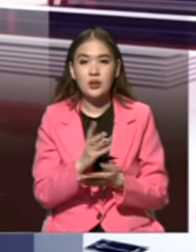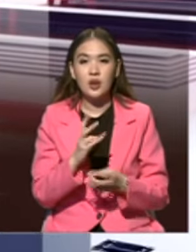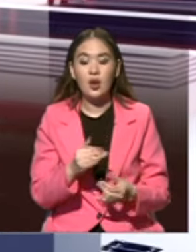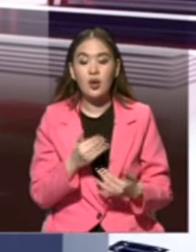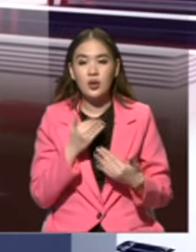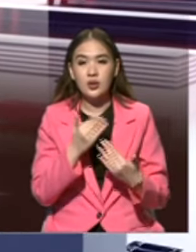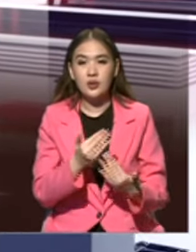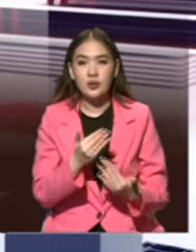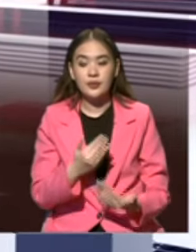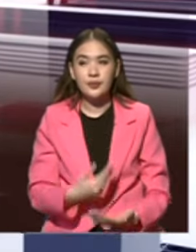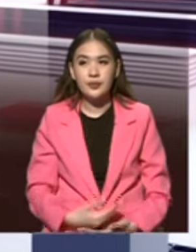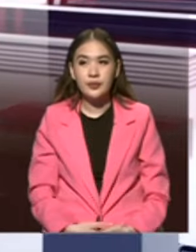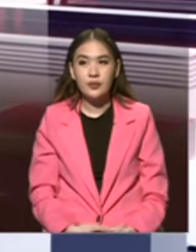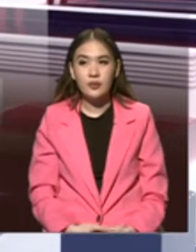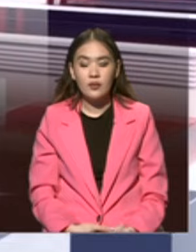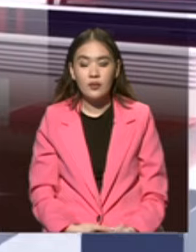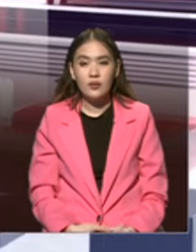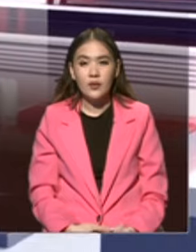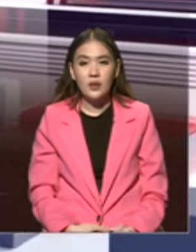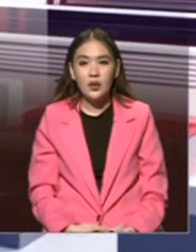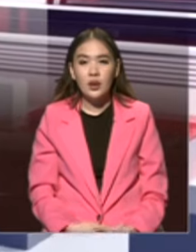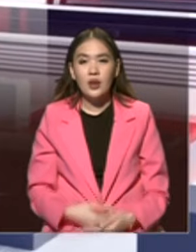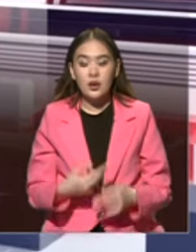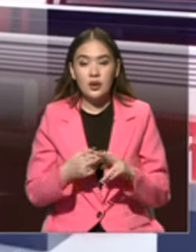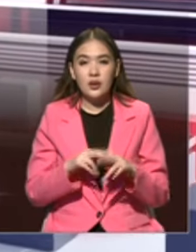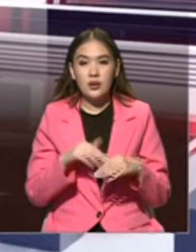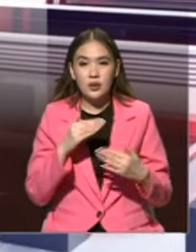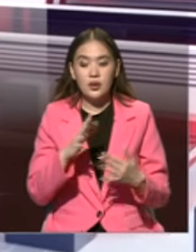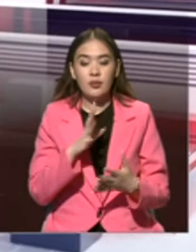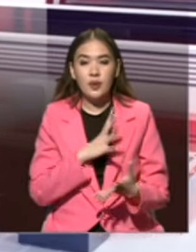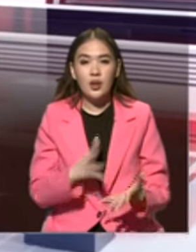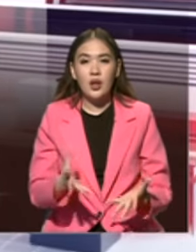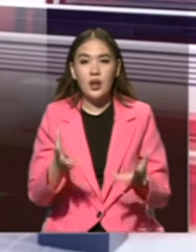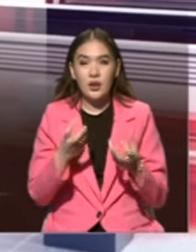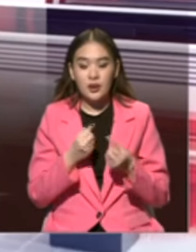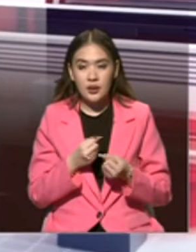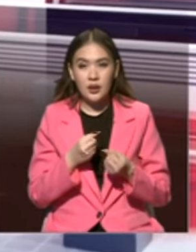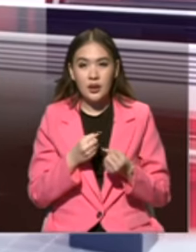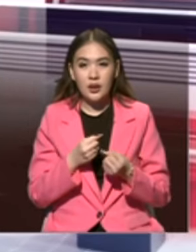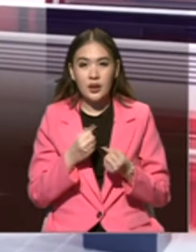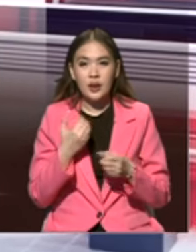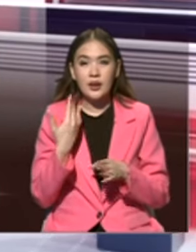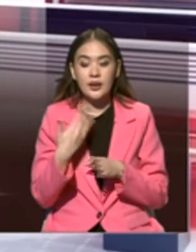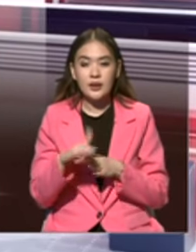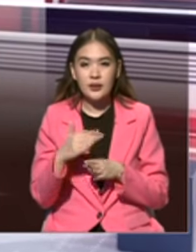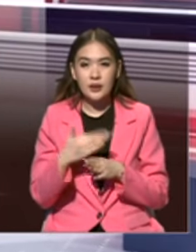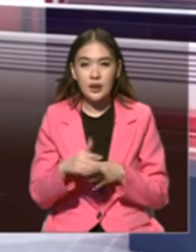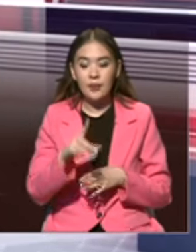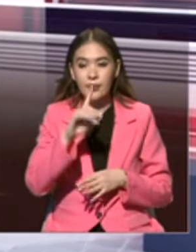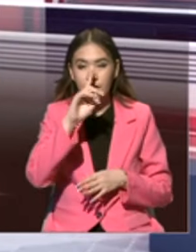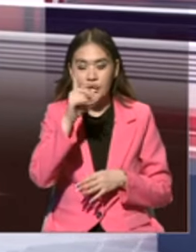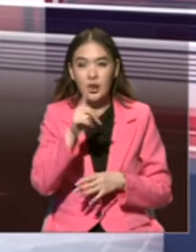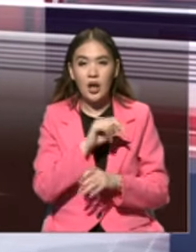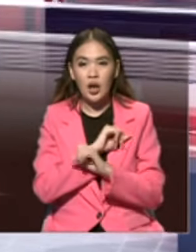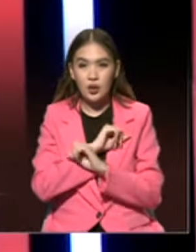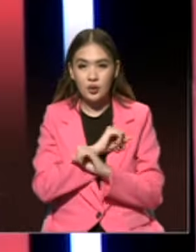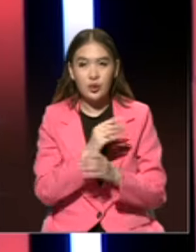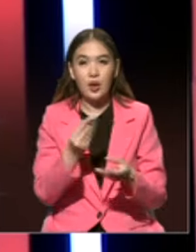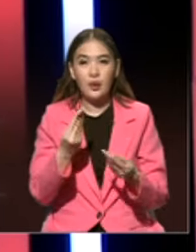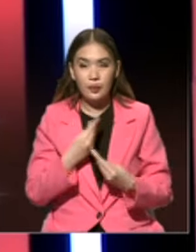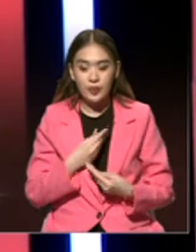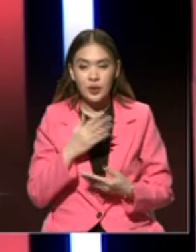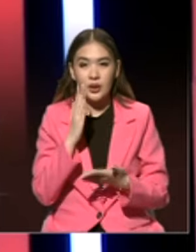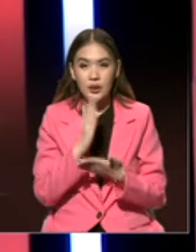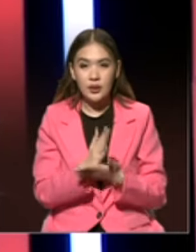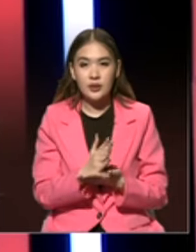ең бірінші жаңағы бизнес көмекпен алғаннан кейін сол кредитке бір жылға каникул бере ме деп сұрап отыр.